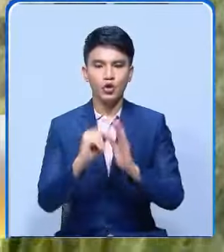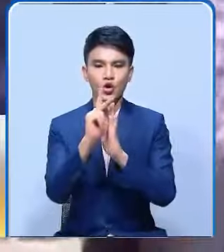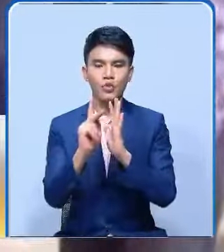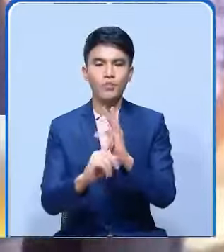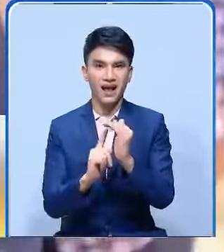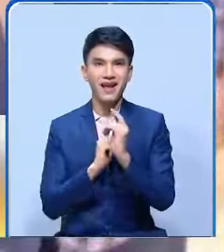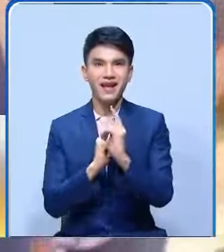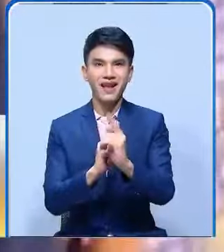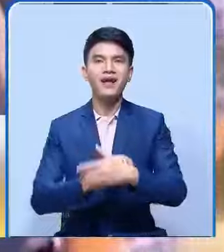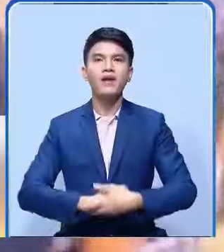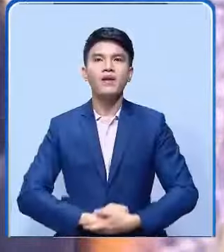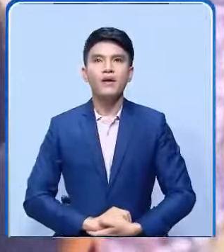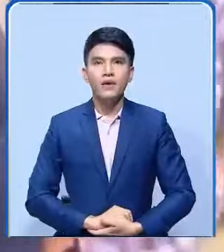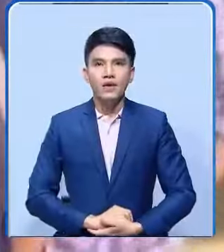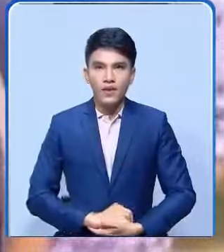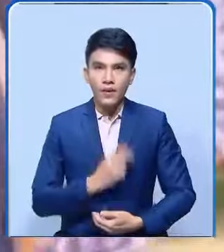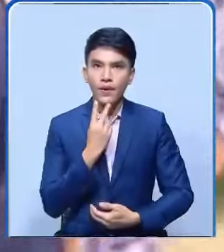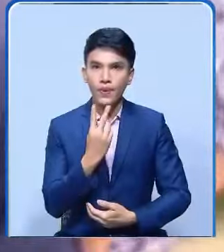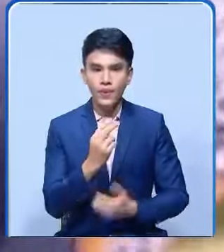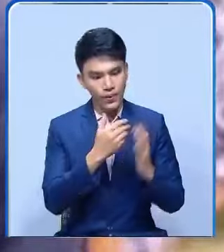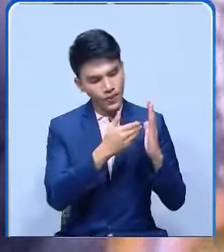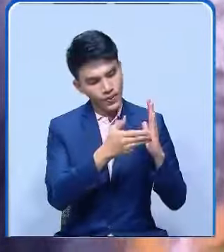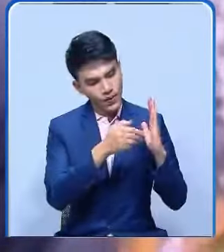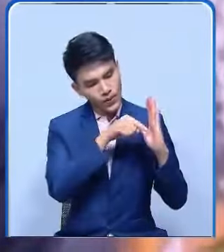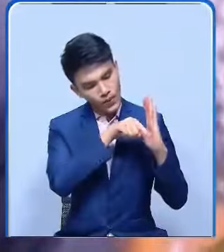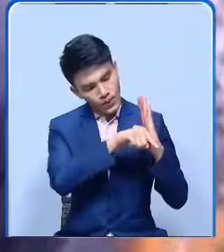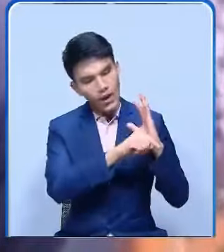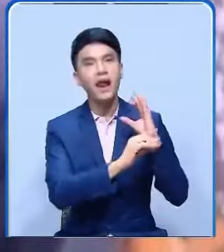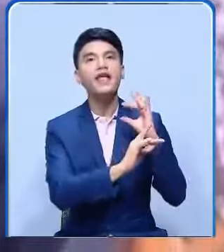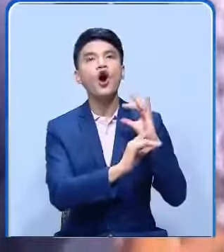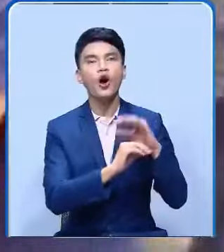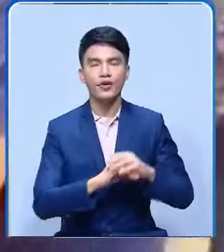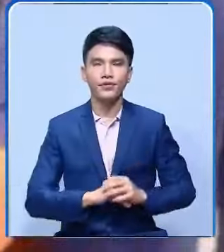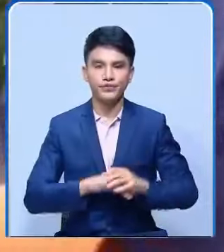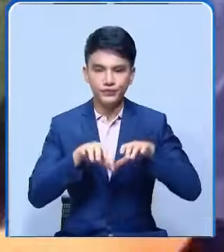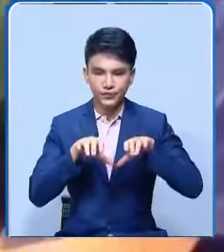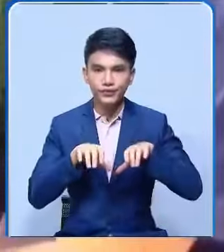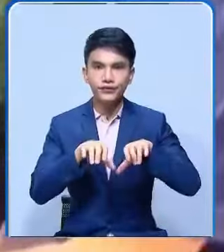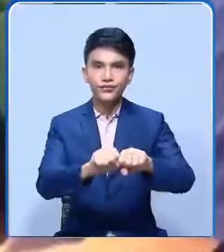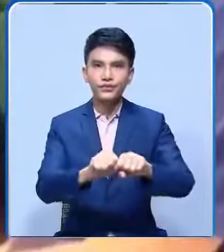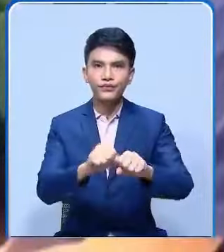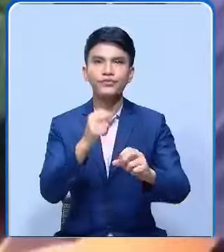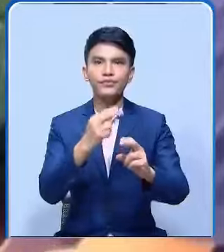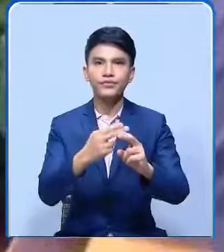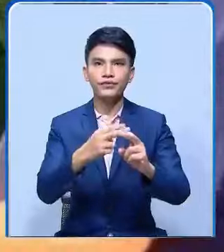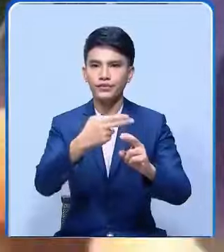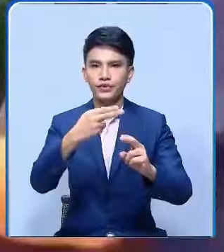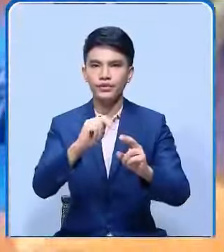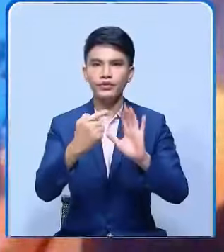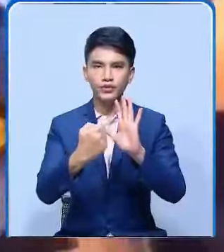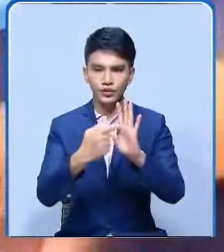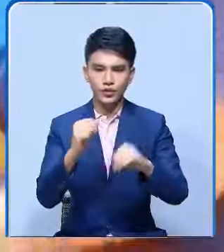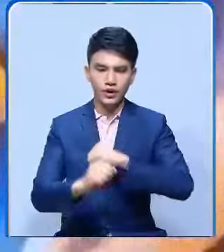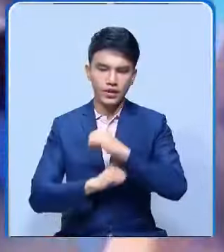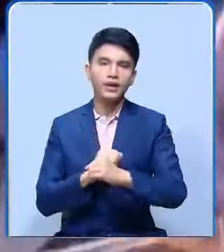ดูที่ระยองเจ้าหน้าที่ชุดปฏิบัติการพิเศษฝ่ายปกครองจังหวัดระยองจับกุมนายมงคลหรือหนูตะพงอายุ49